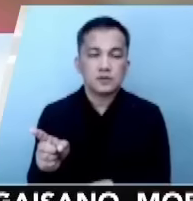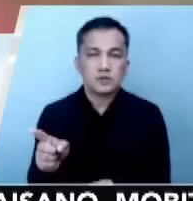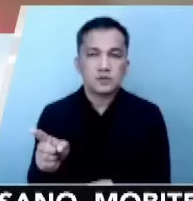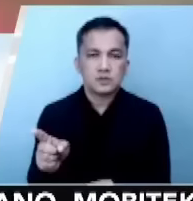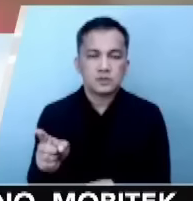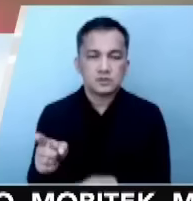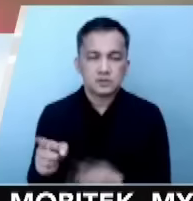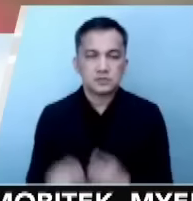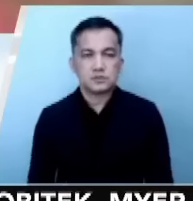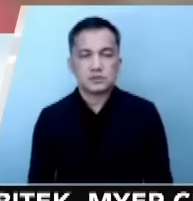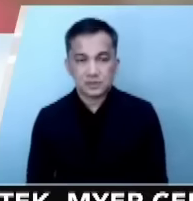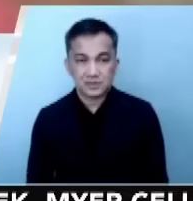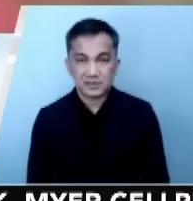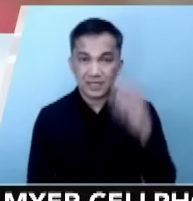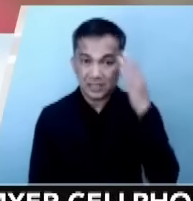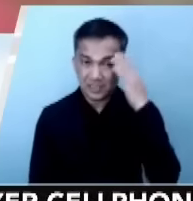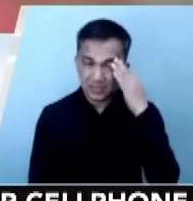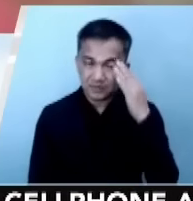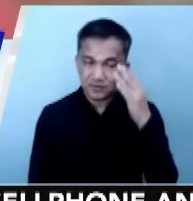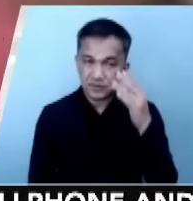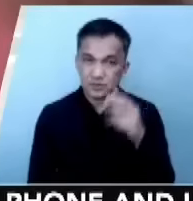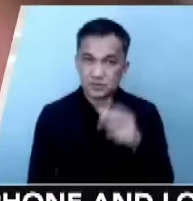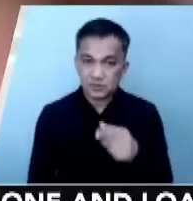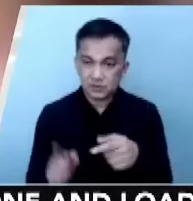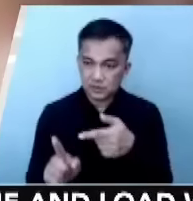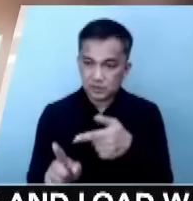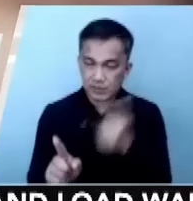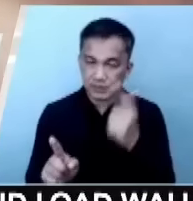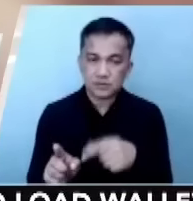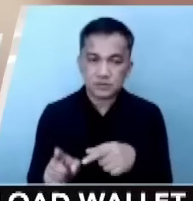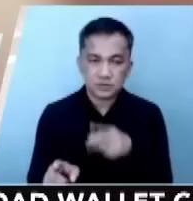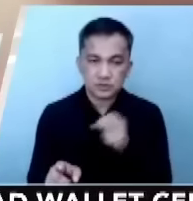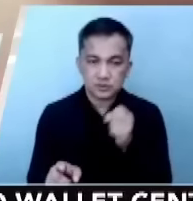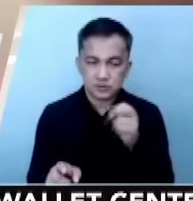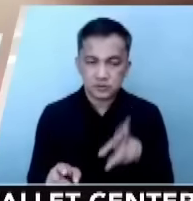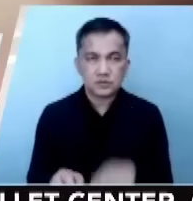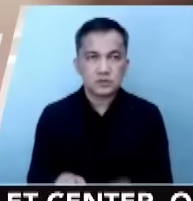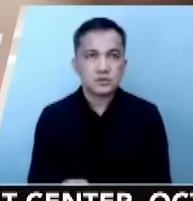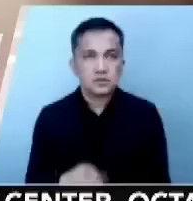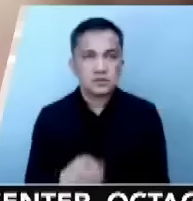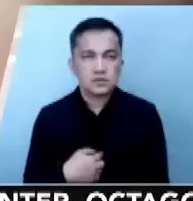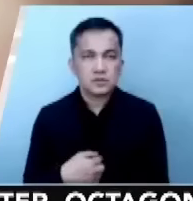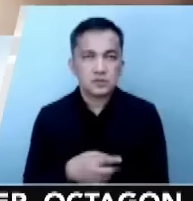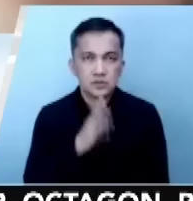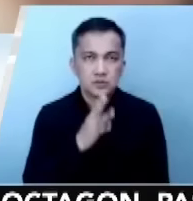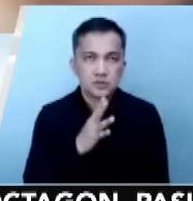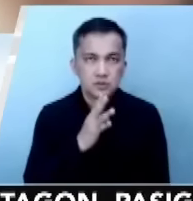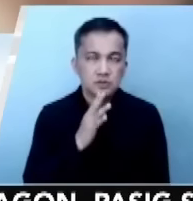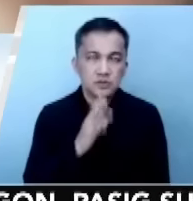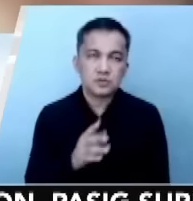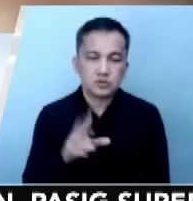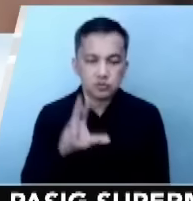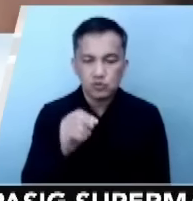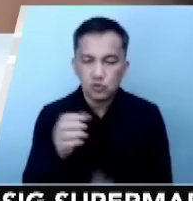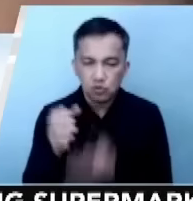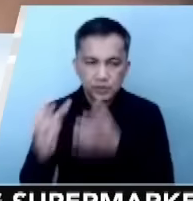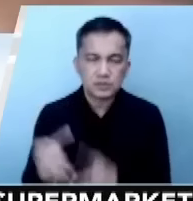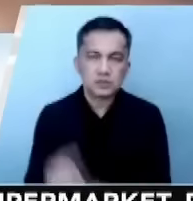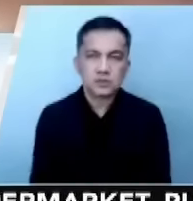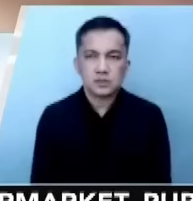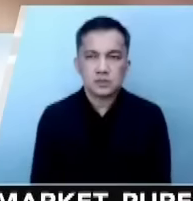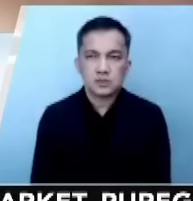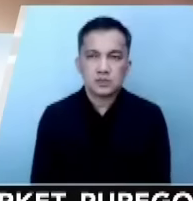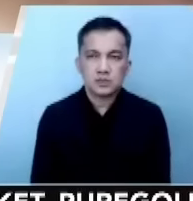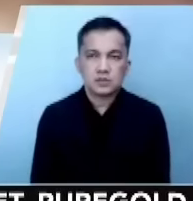po yung nabaril niya, sir? No comment po ako sa lahat ng sagot. No comment. Paalam ko sa security. Bakit?